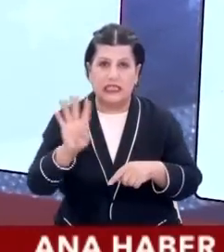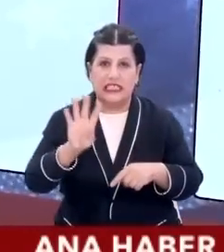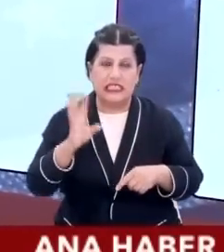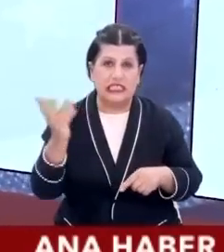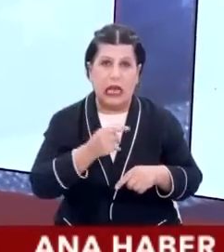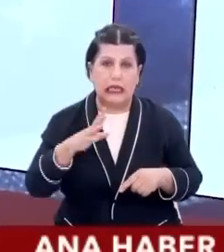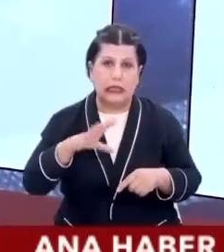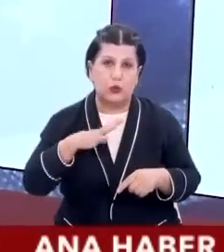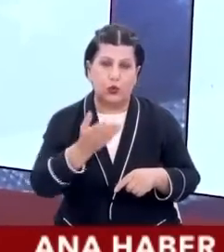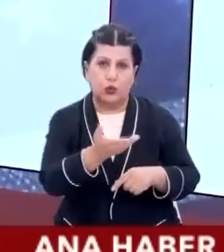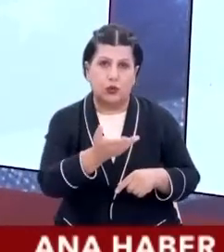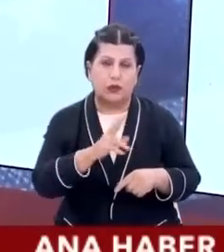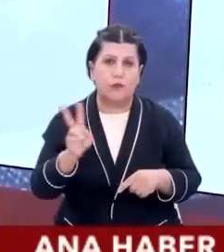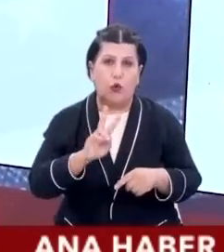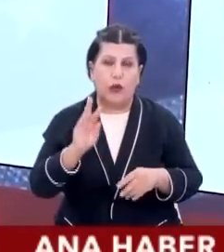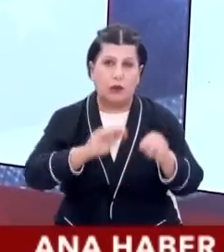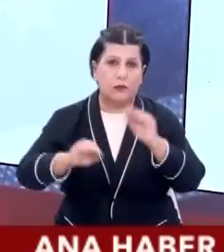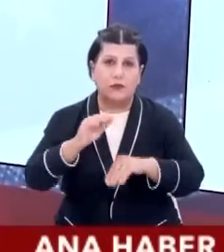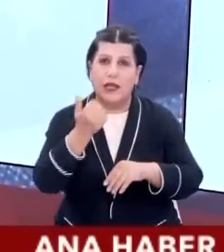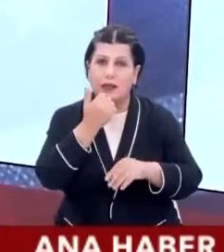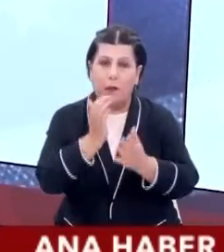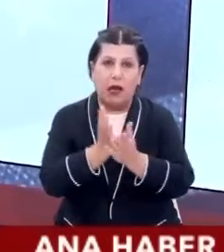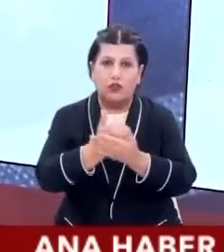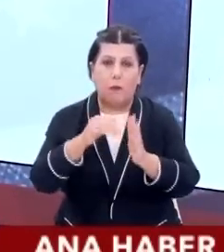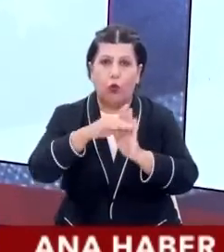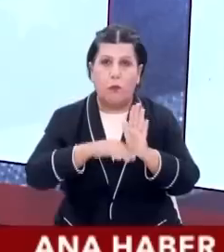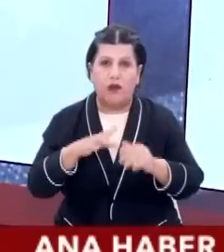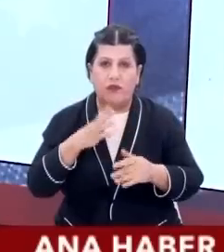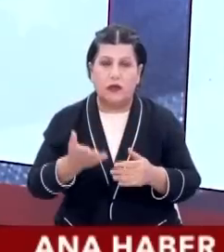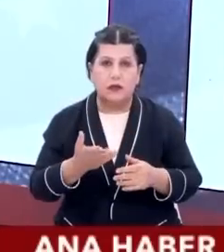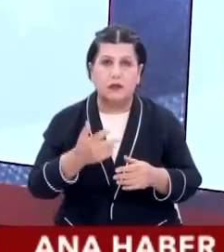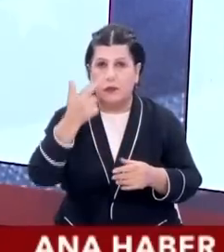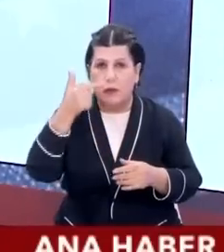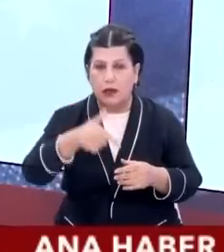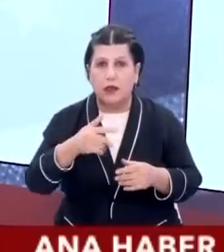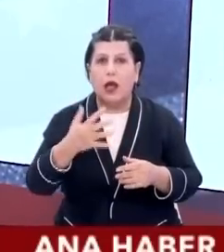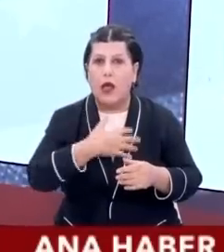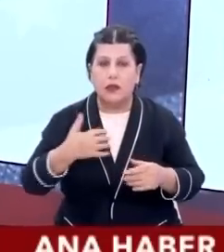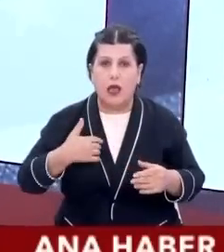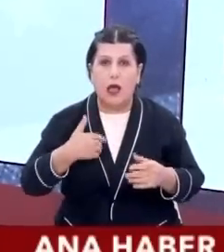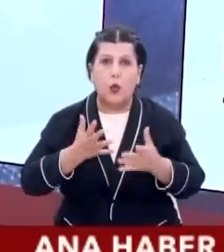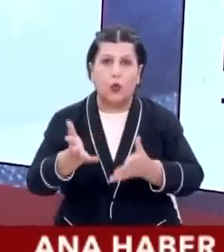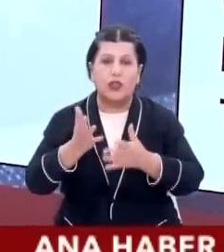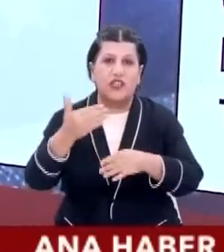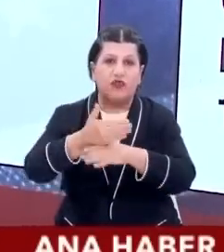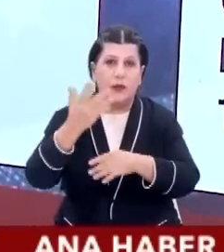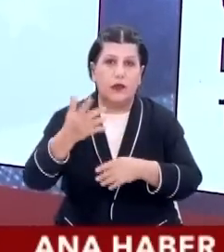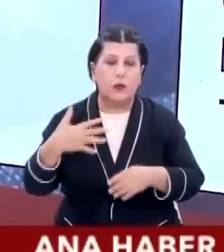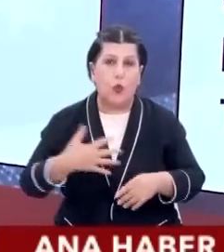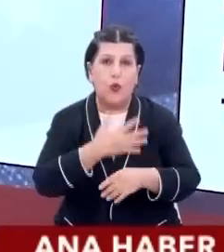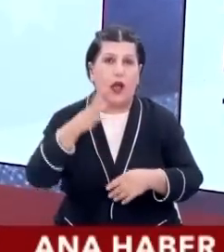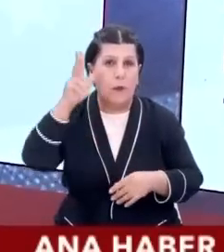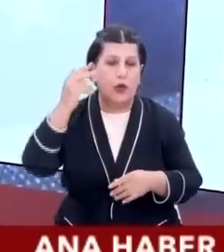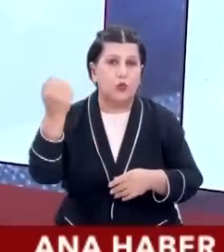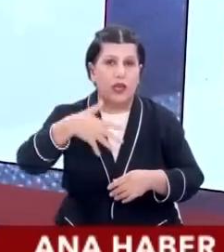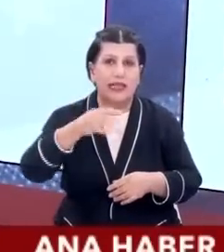tane istiyoruz Bir de modernizasyon yedek parça programı var Locked Martin ana üretici Tabii kongrenin Amerika